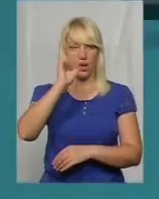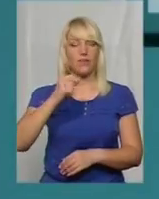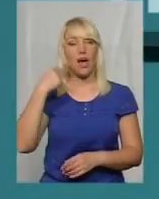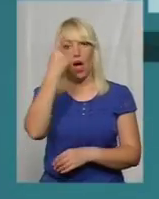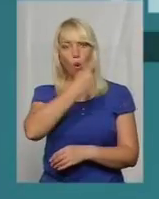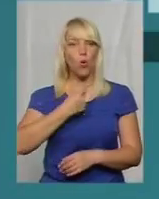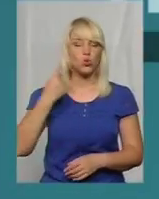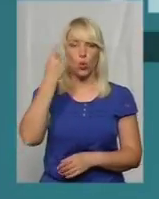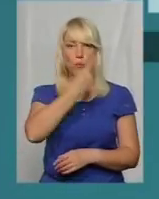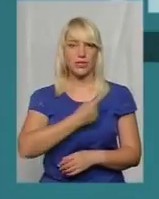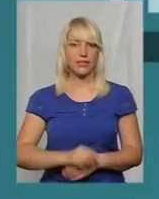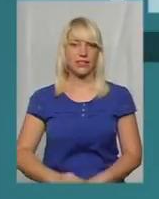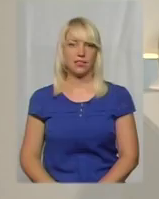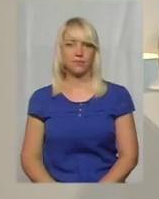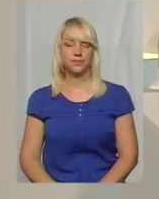особисті.